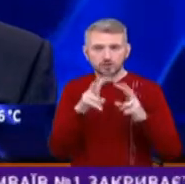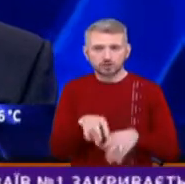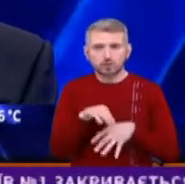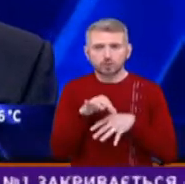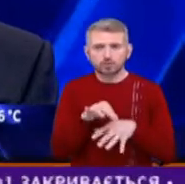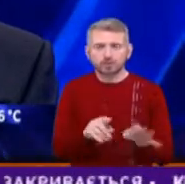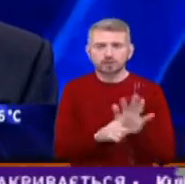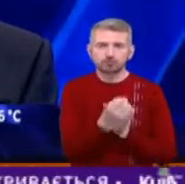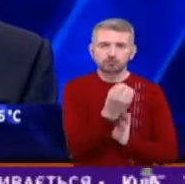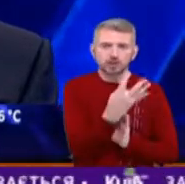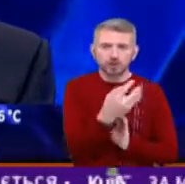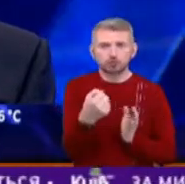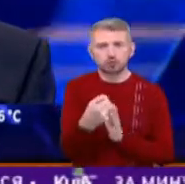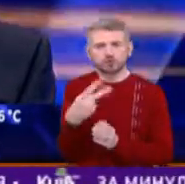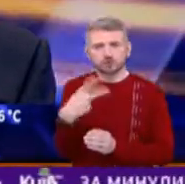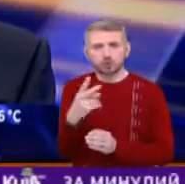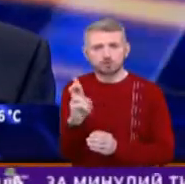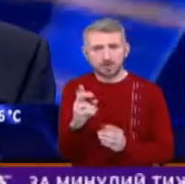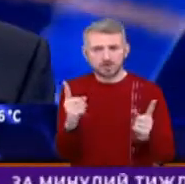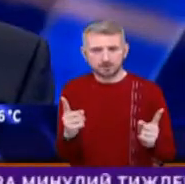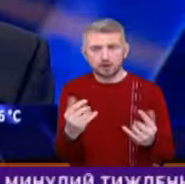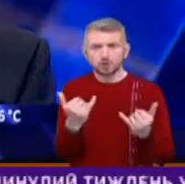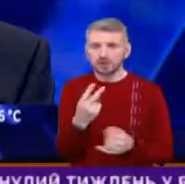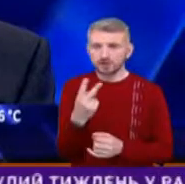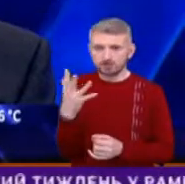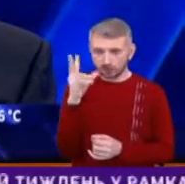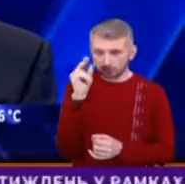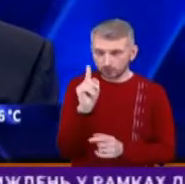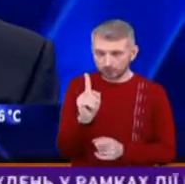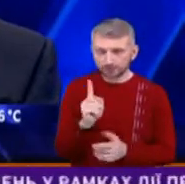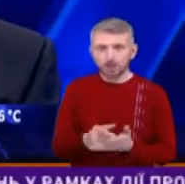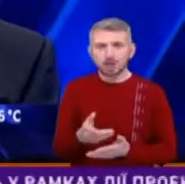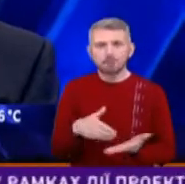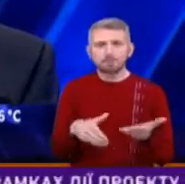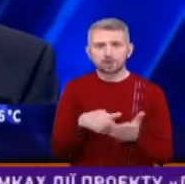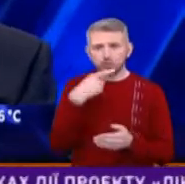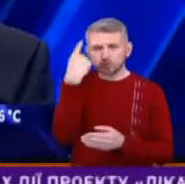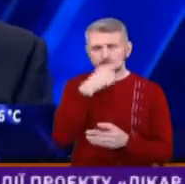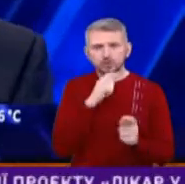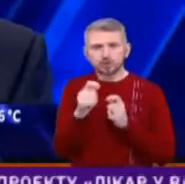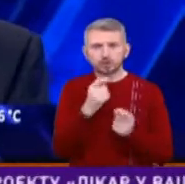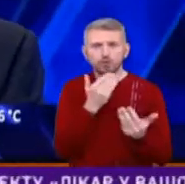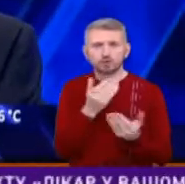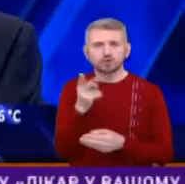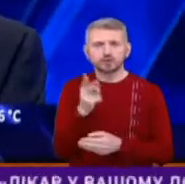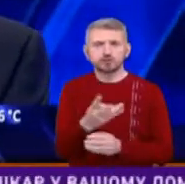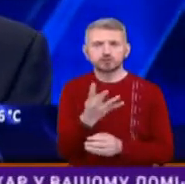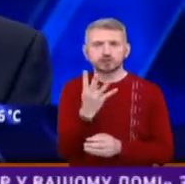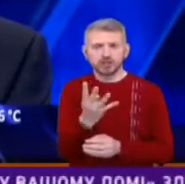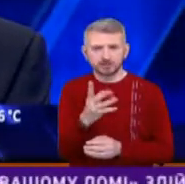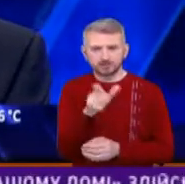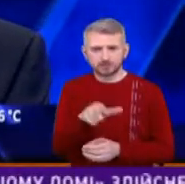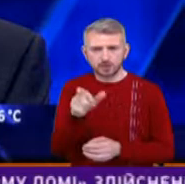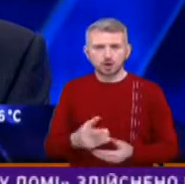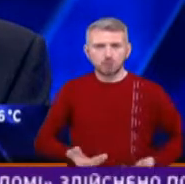проводили з 14 по 22 березня. Сьогодні 25 на всяк випадок. Методом особистого інтерв'ю опитано 2004 респонденти,